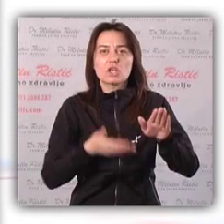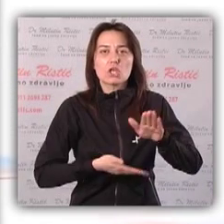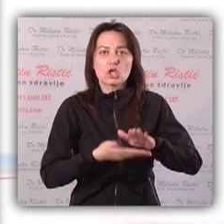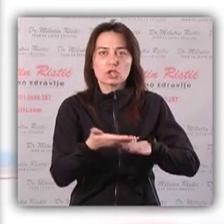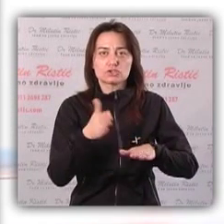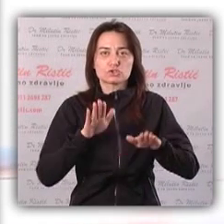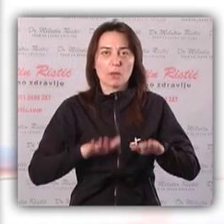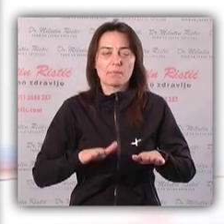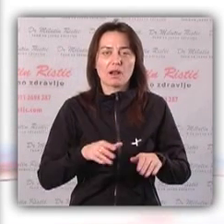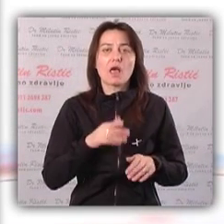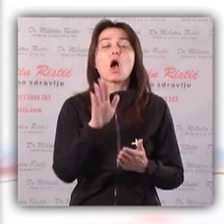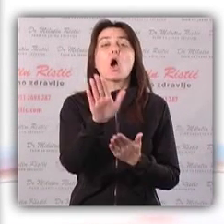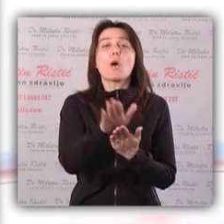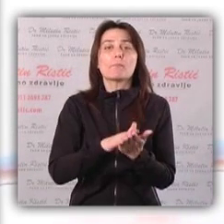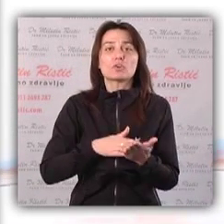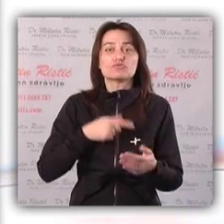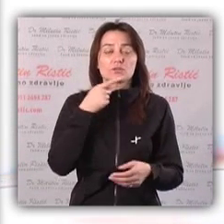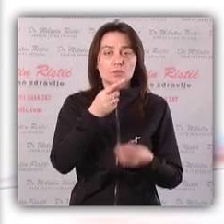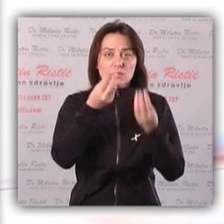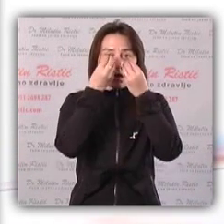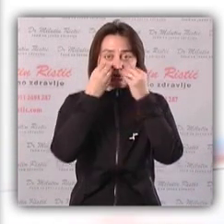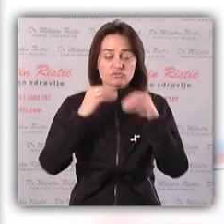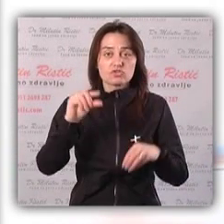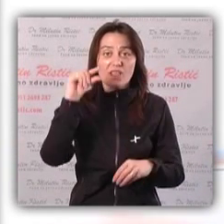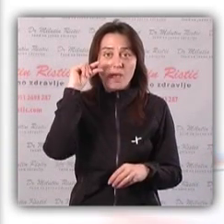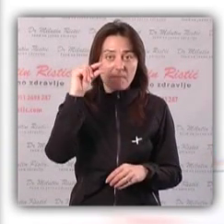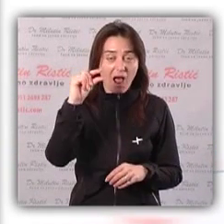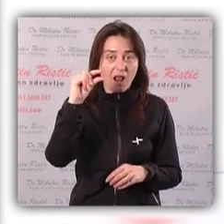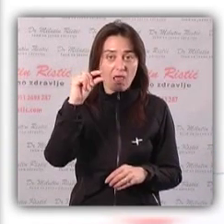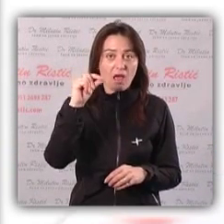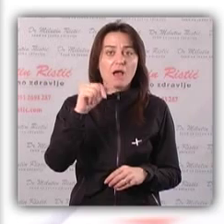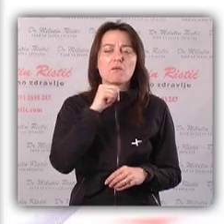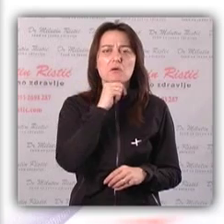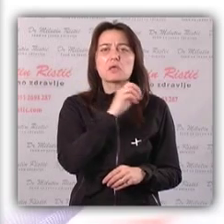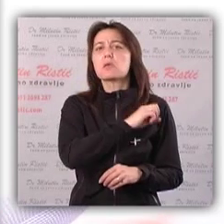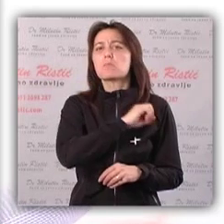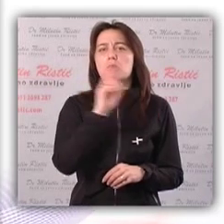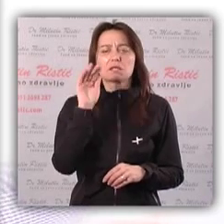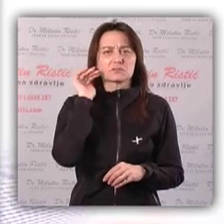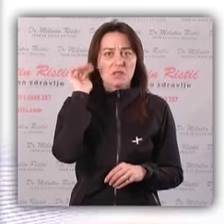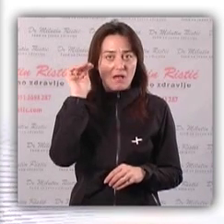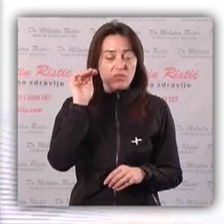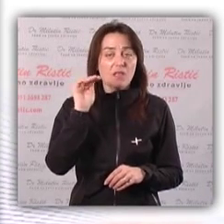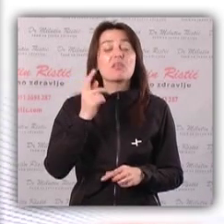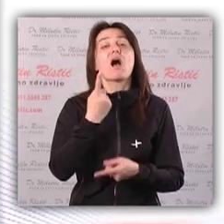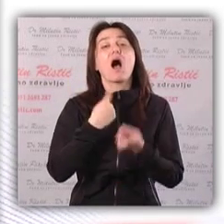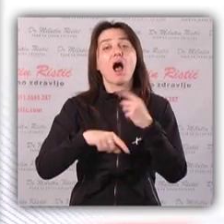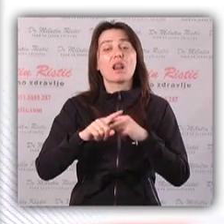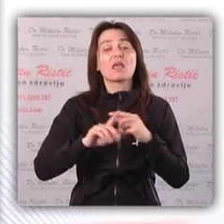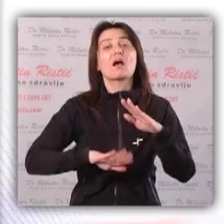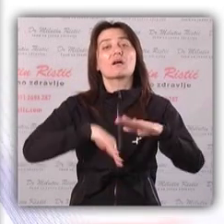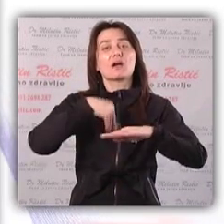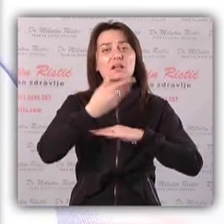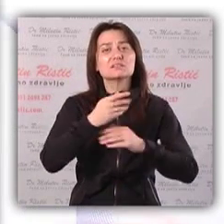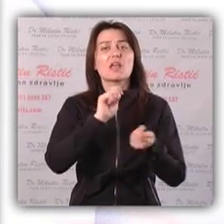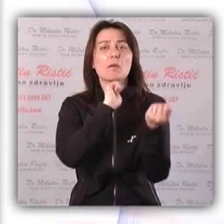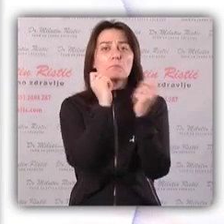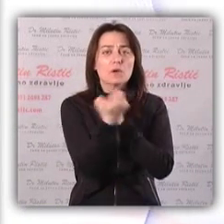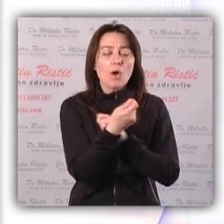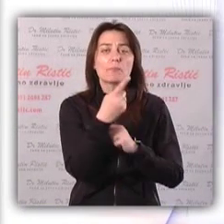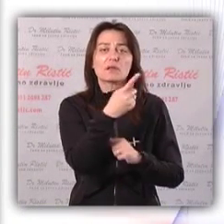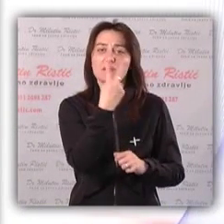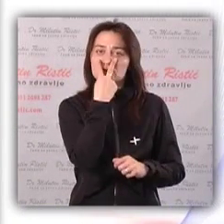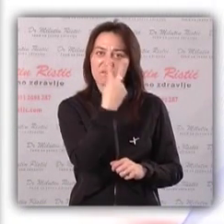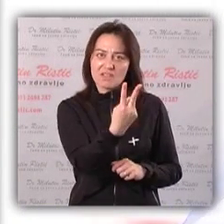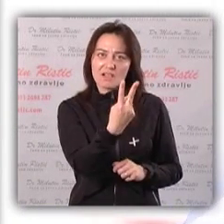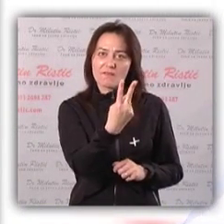bubrega, očiju ili stopala. U početku su ta oštećenja mala i bez ikakvih simptoma, ali